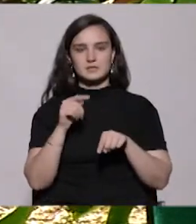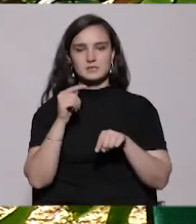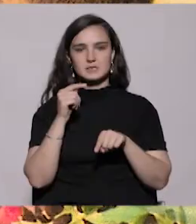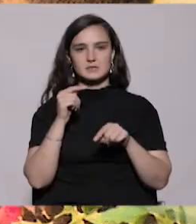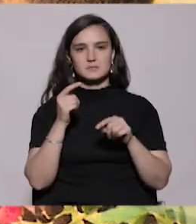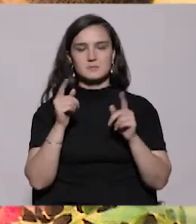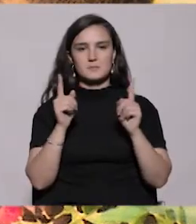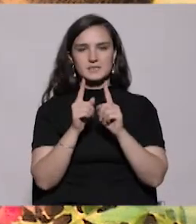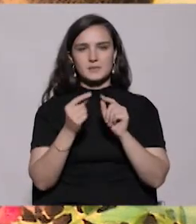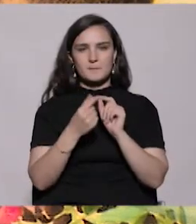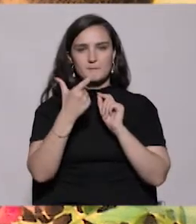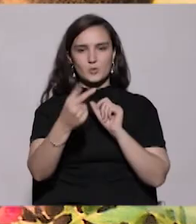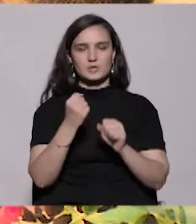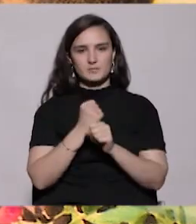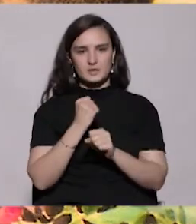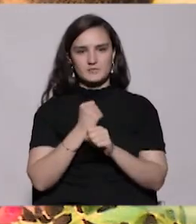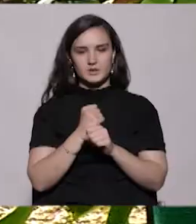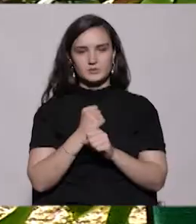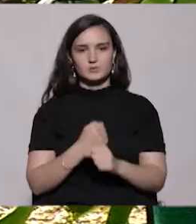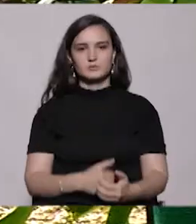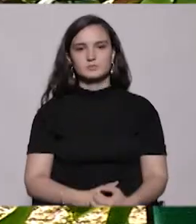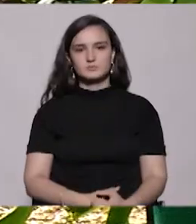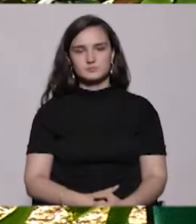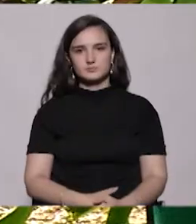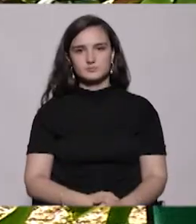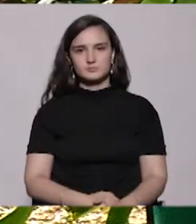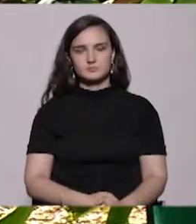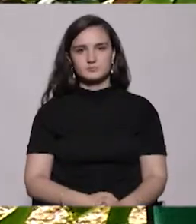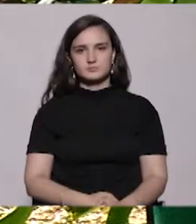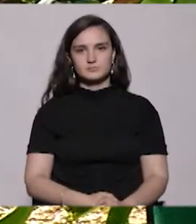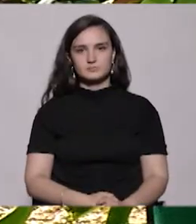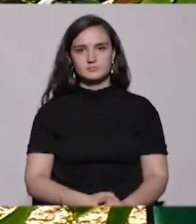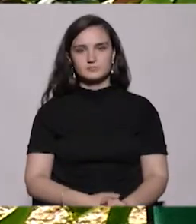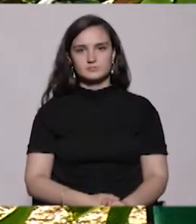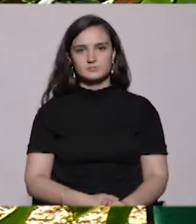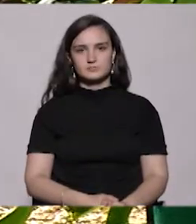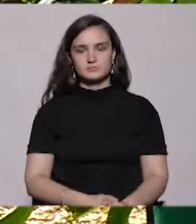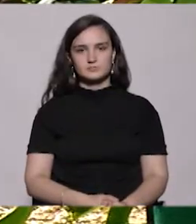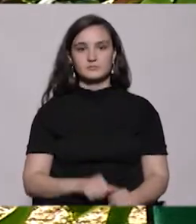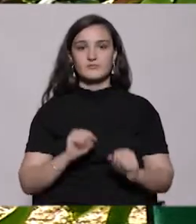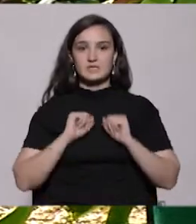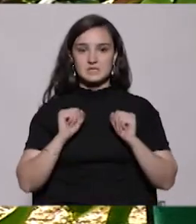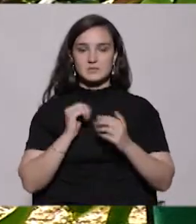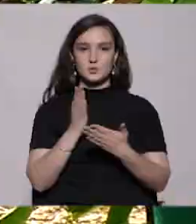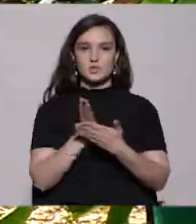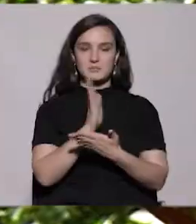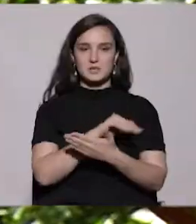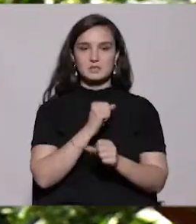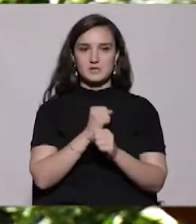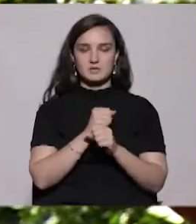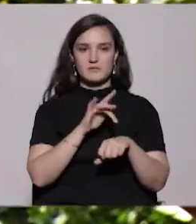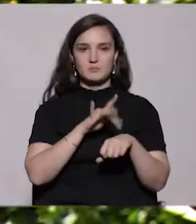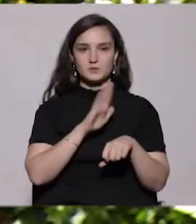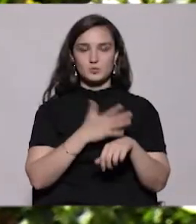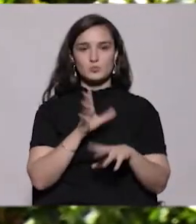პატარა ფოთლები გავაკეთოთ. მოდით, იცით რას ვუსავ? ცალ მხარეს ვეცდები, რომ